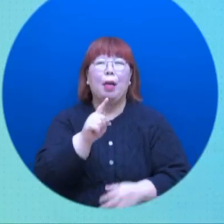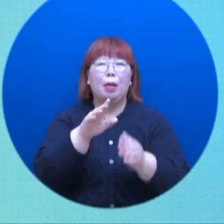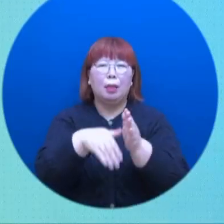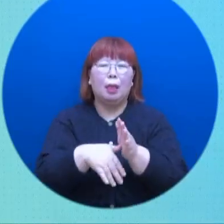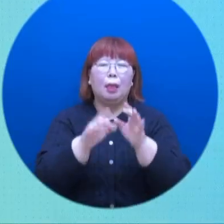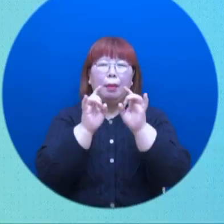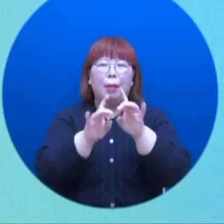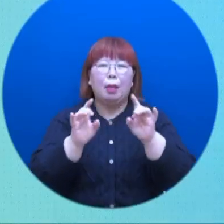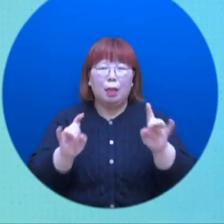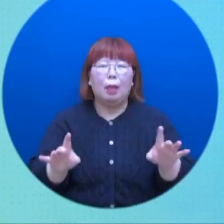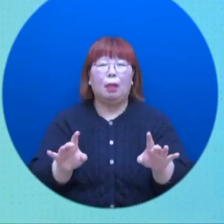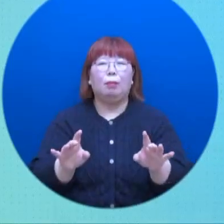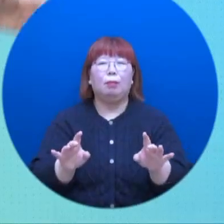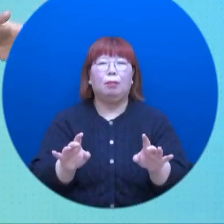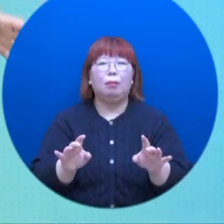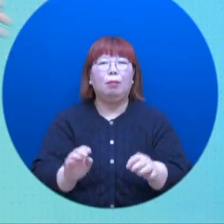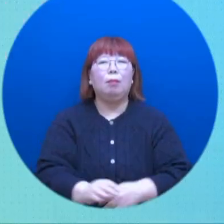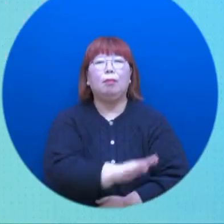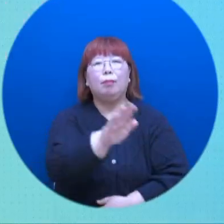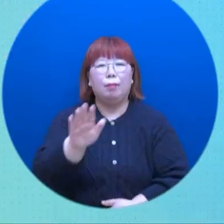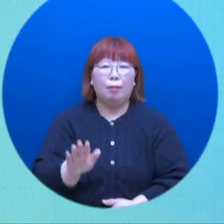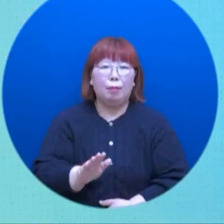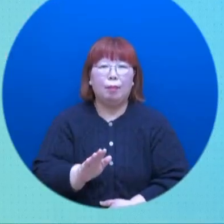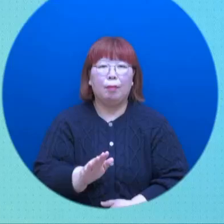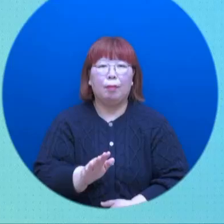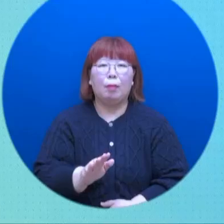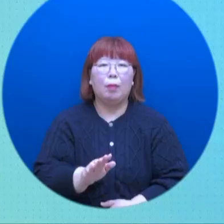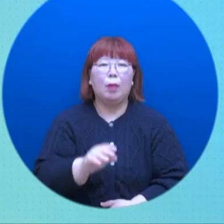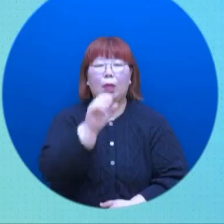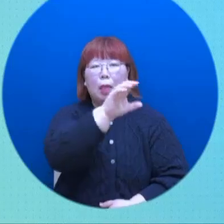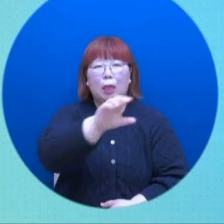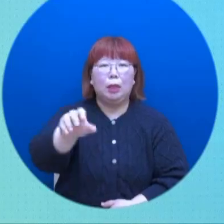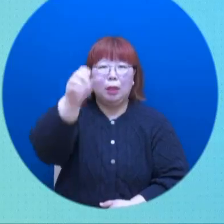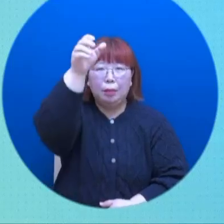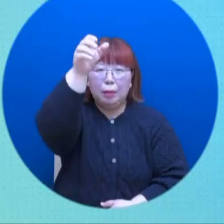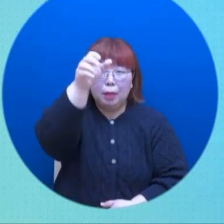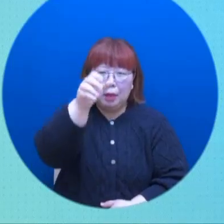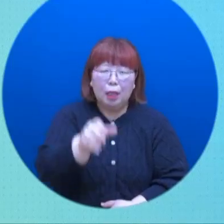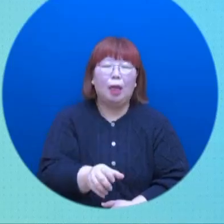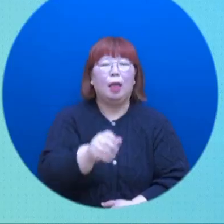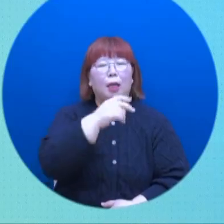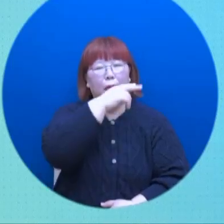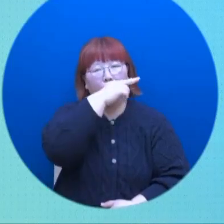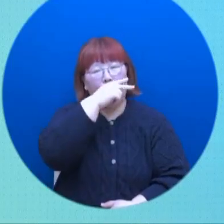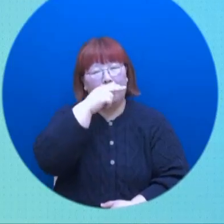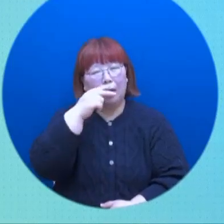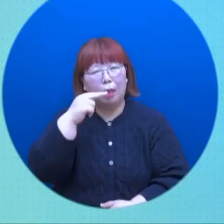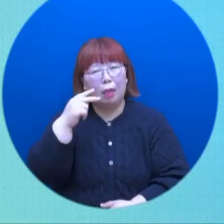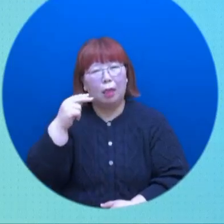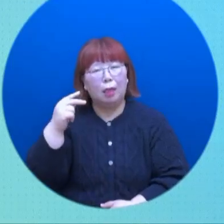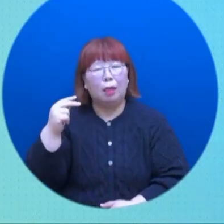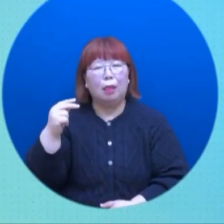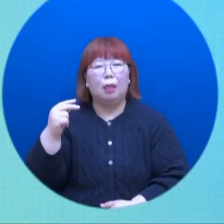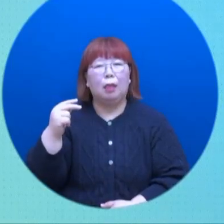때마다 우리는 십자가의 향기를 맡아야